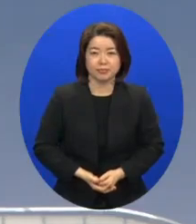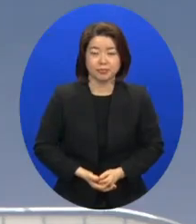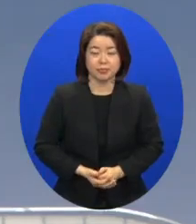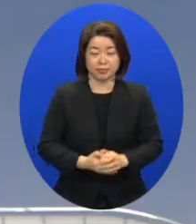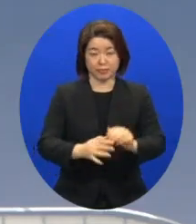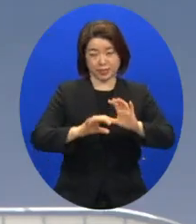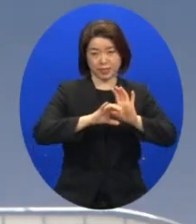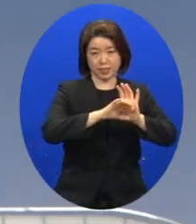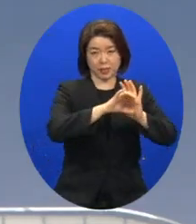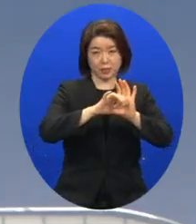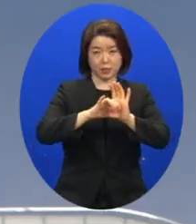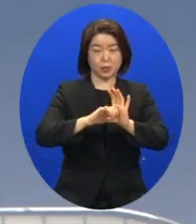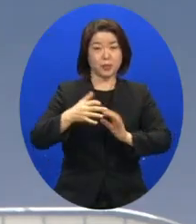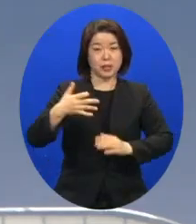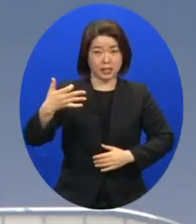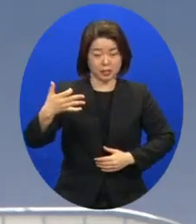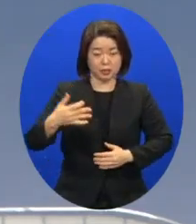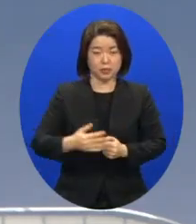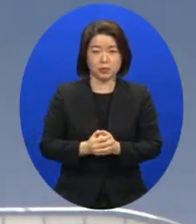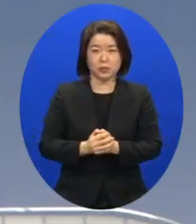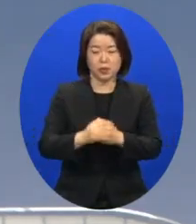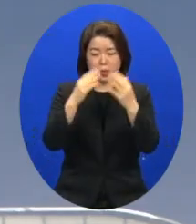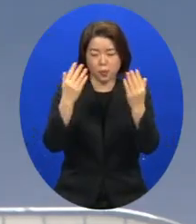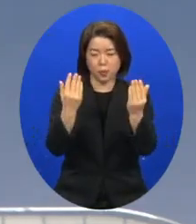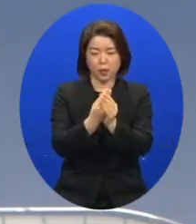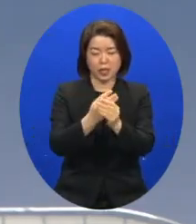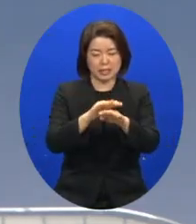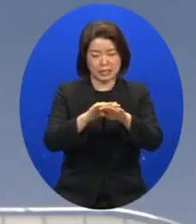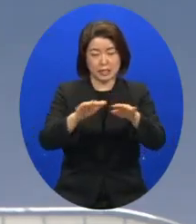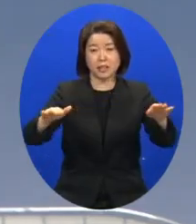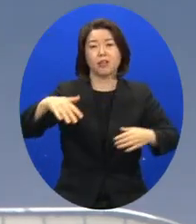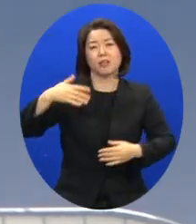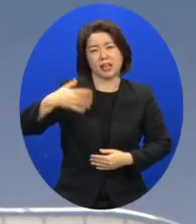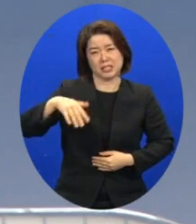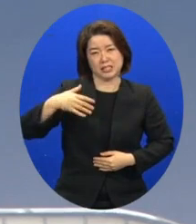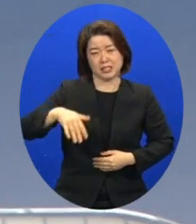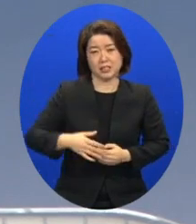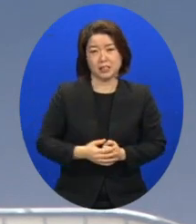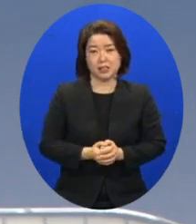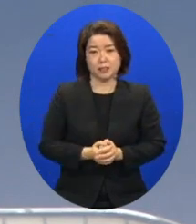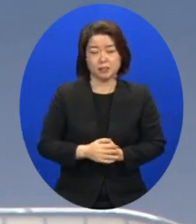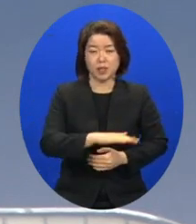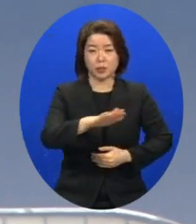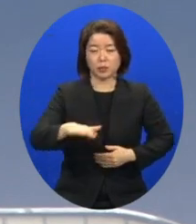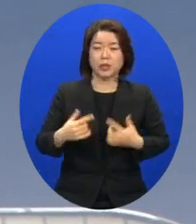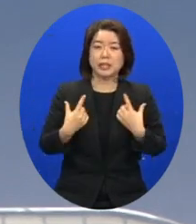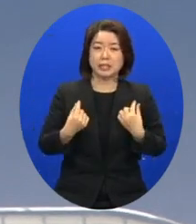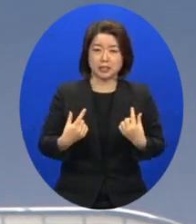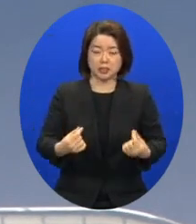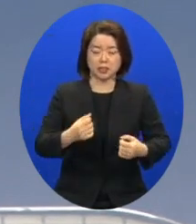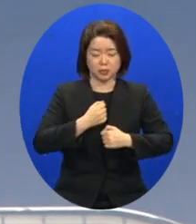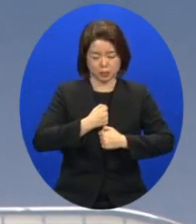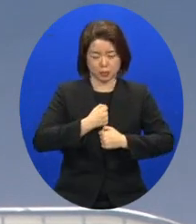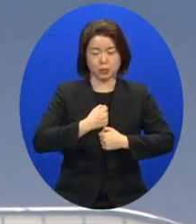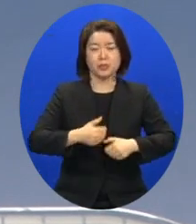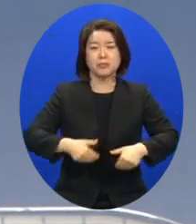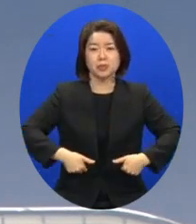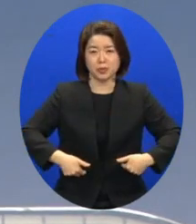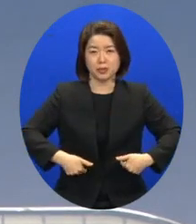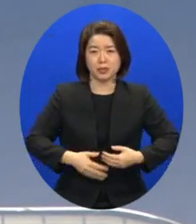그러나 1 9 아직 완전히 다 해결이 된 것이 아니라 우리가 여전히 조심해야 하겠습니다